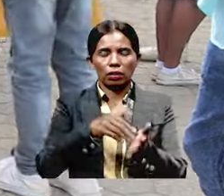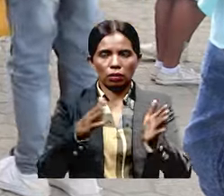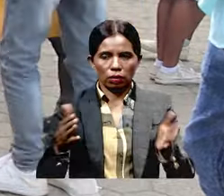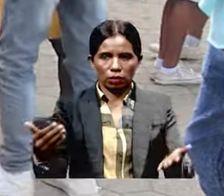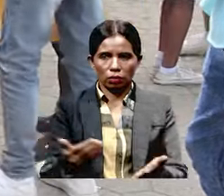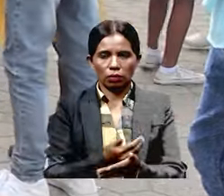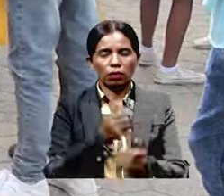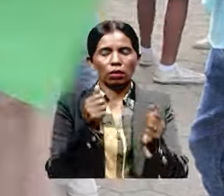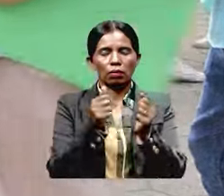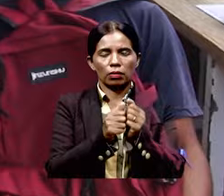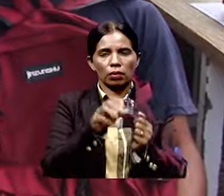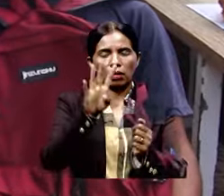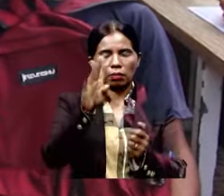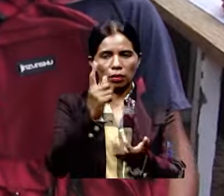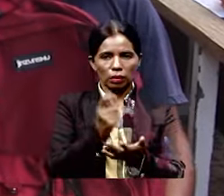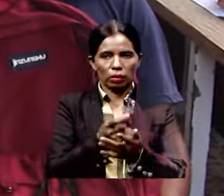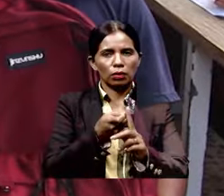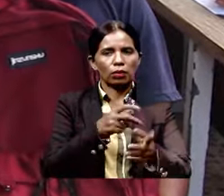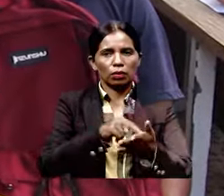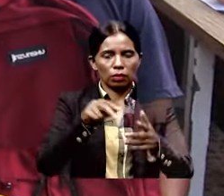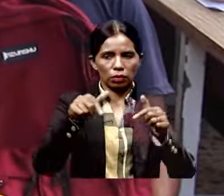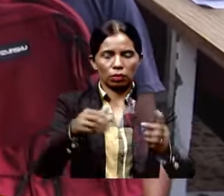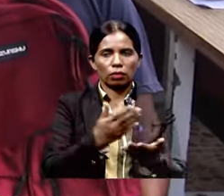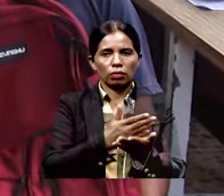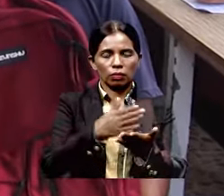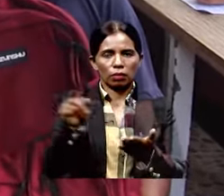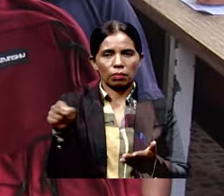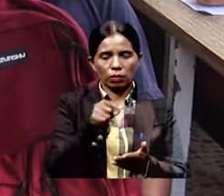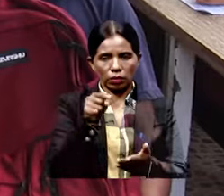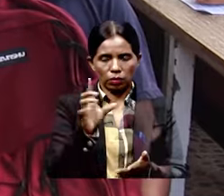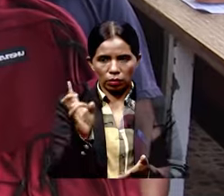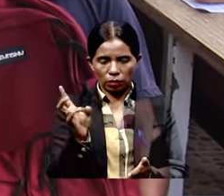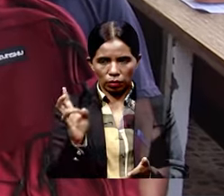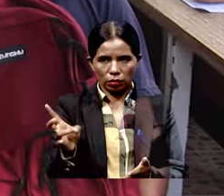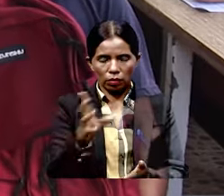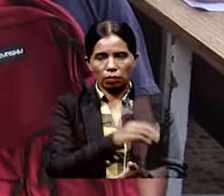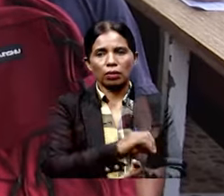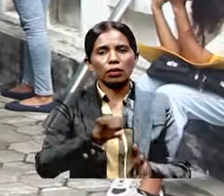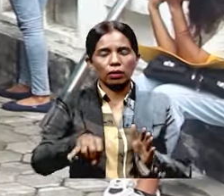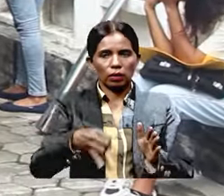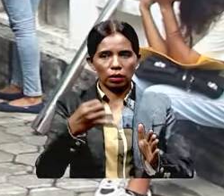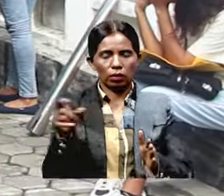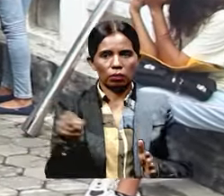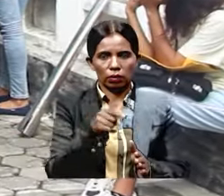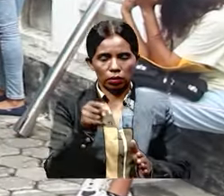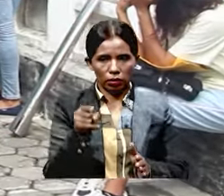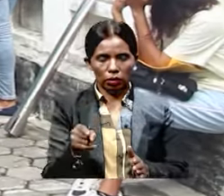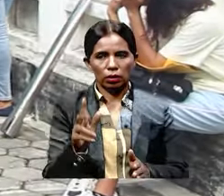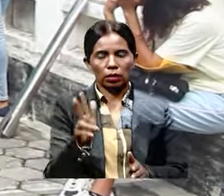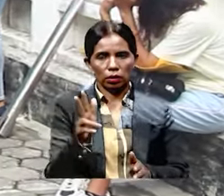hamutu kerihu na tresin o si número ne se fae ba porcento hito nulo ba regime geral no porcento